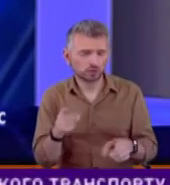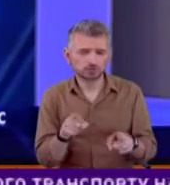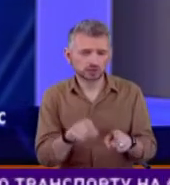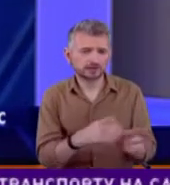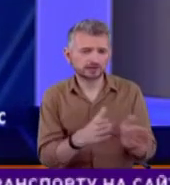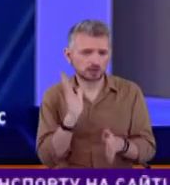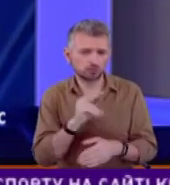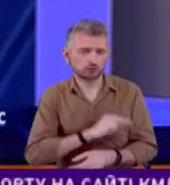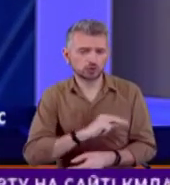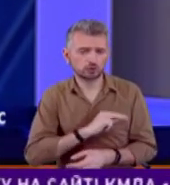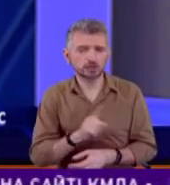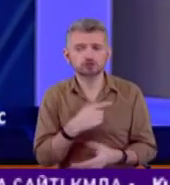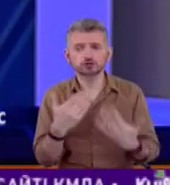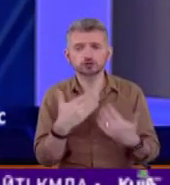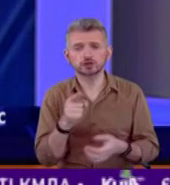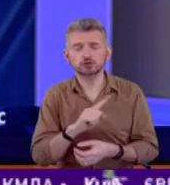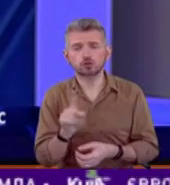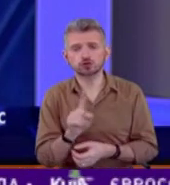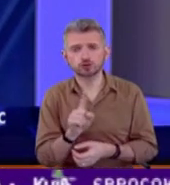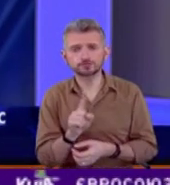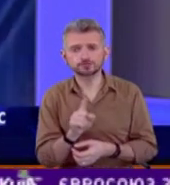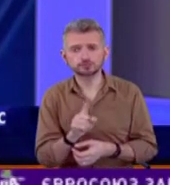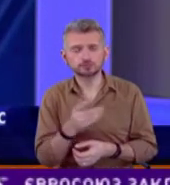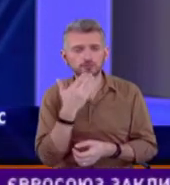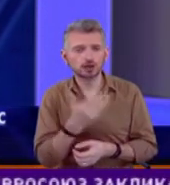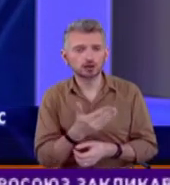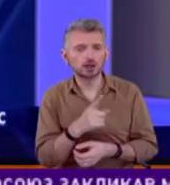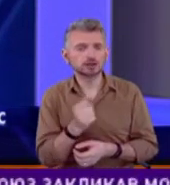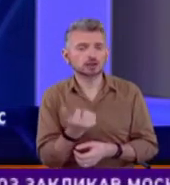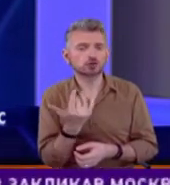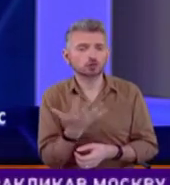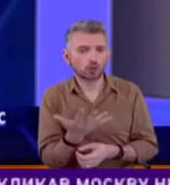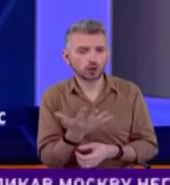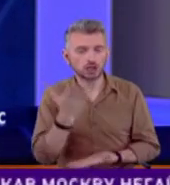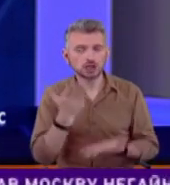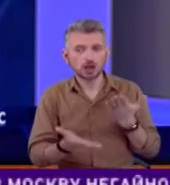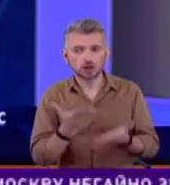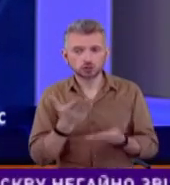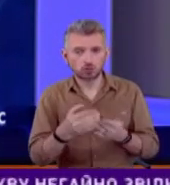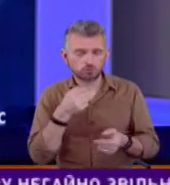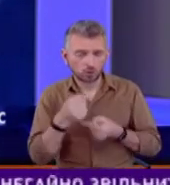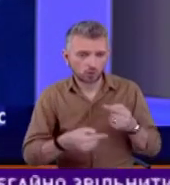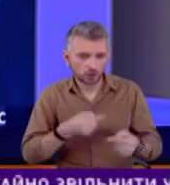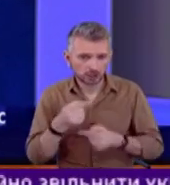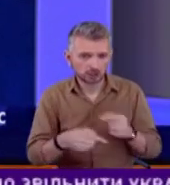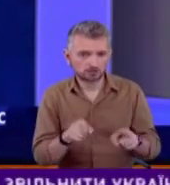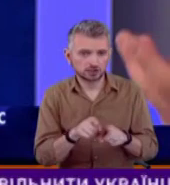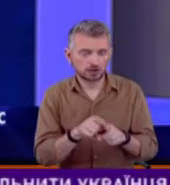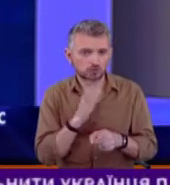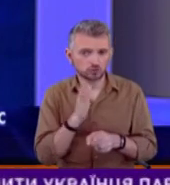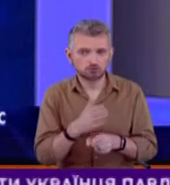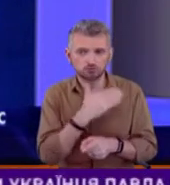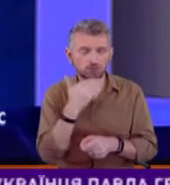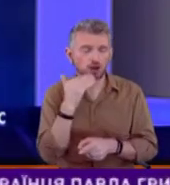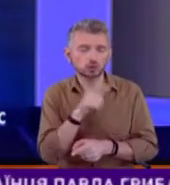також запрацює. Що стосується того, що ви питаєте, за скільки це, ну якщо ми будемо поколіннями так йти, то у нас,